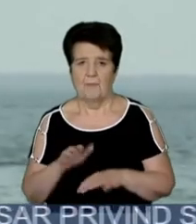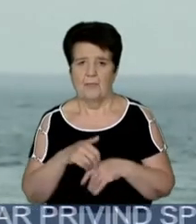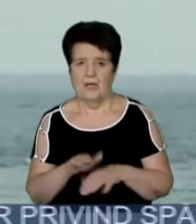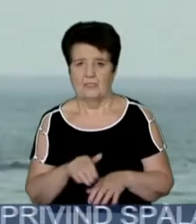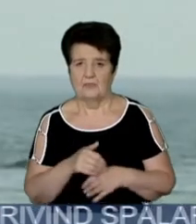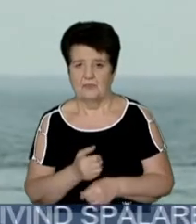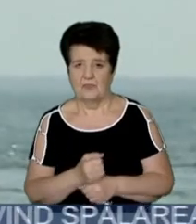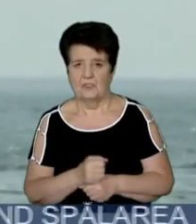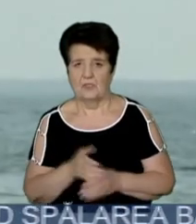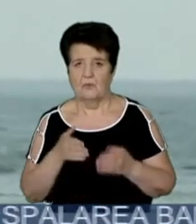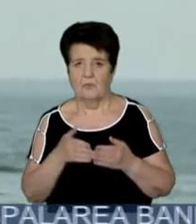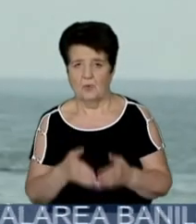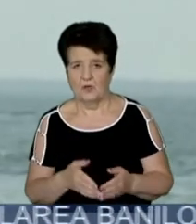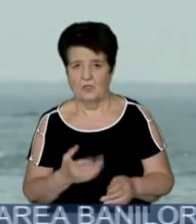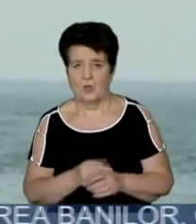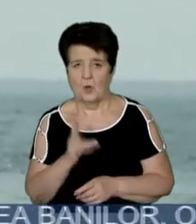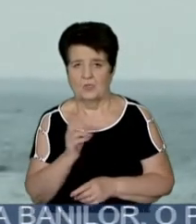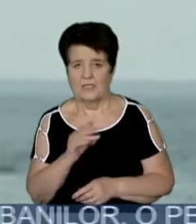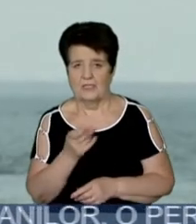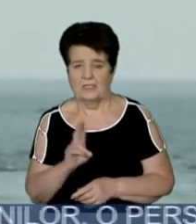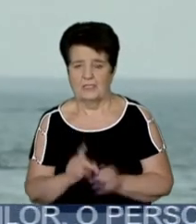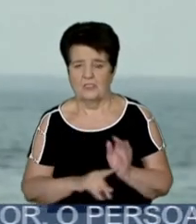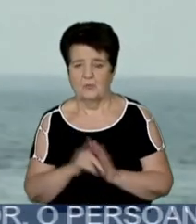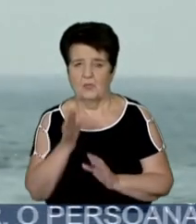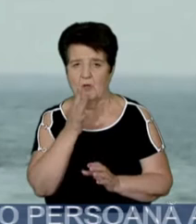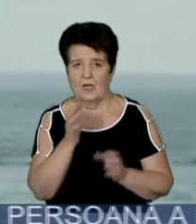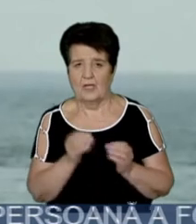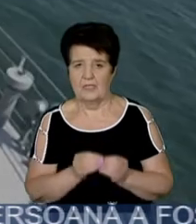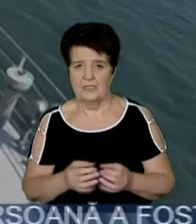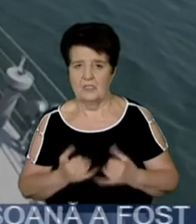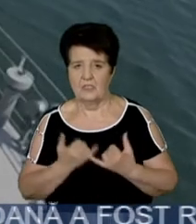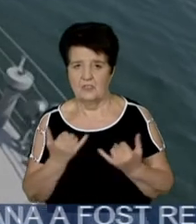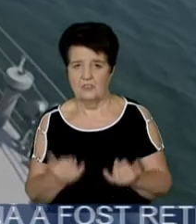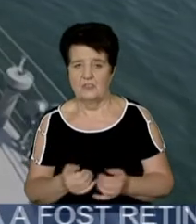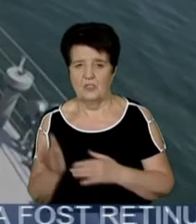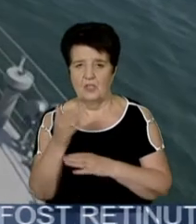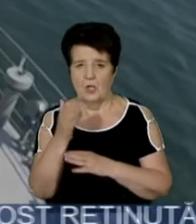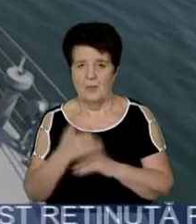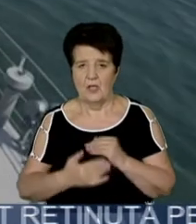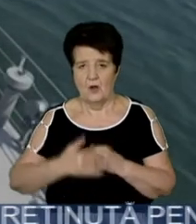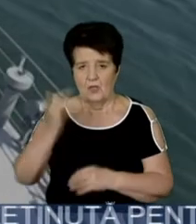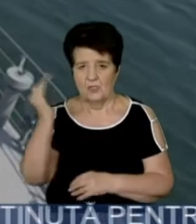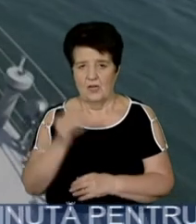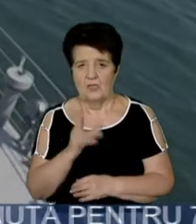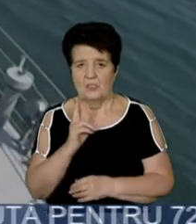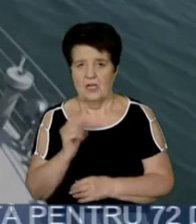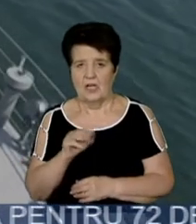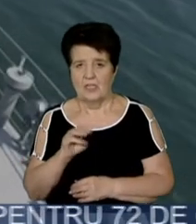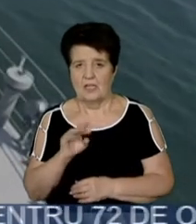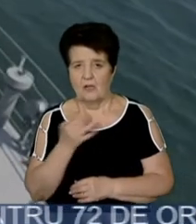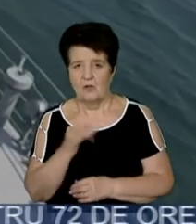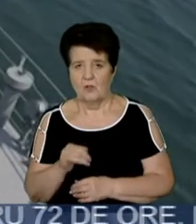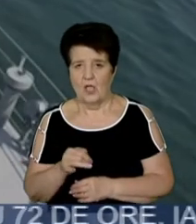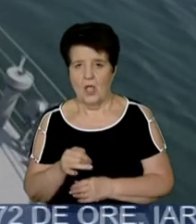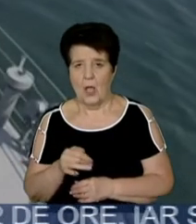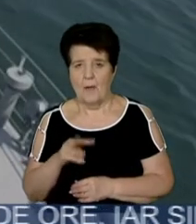Manifestațiile festive din portul militar Constanța au început la ora 10, cu ceremonia de înălțare a drapelului și catargului mare la bordul